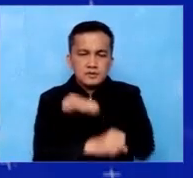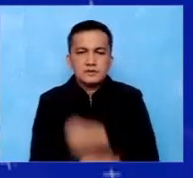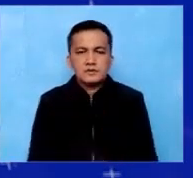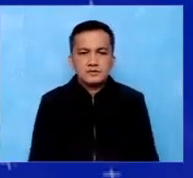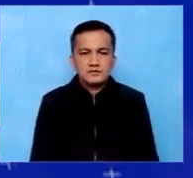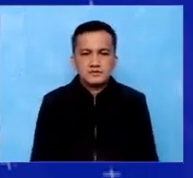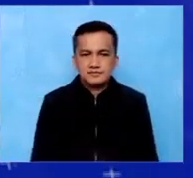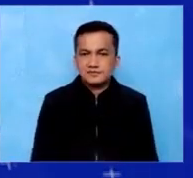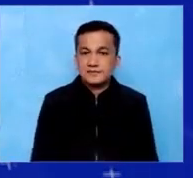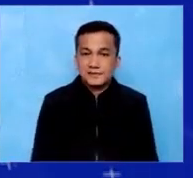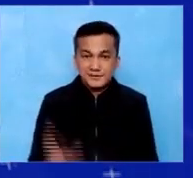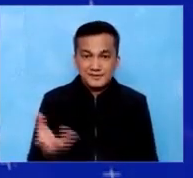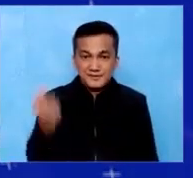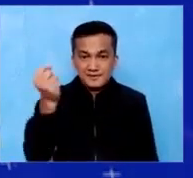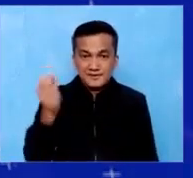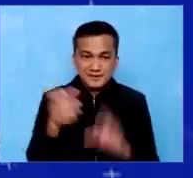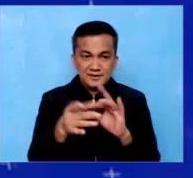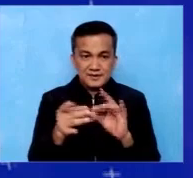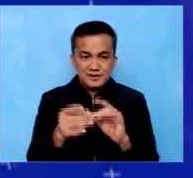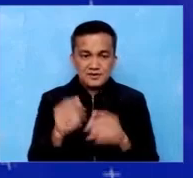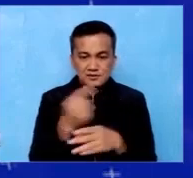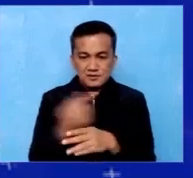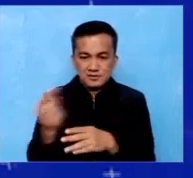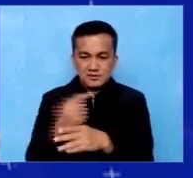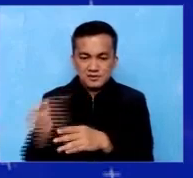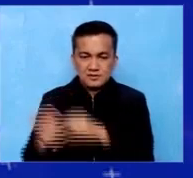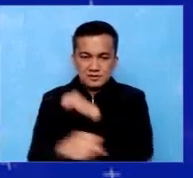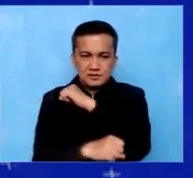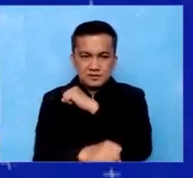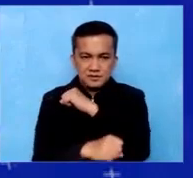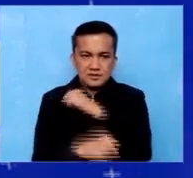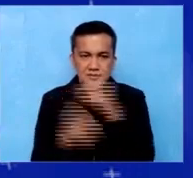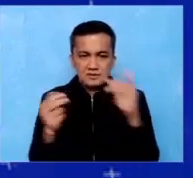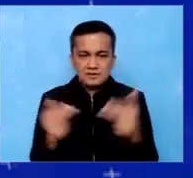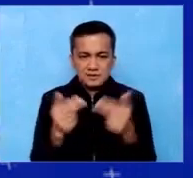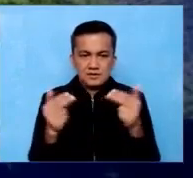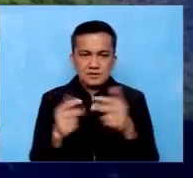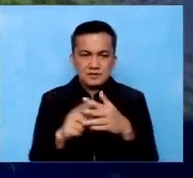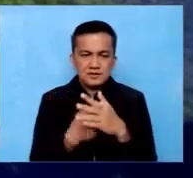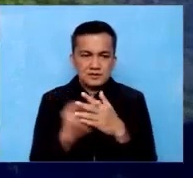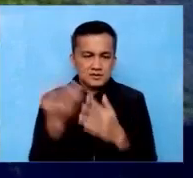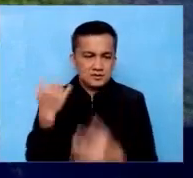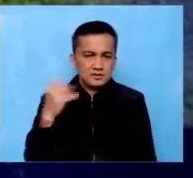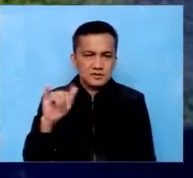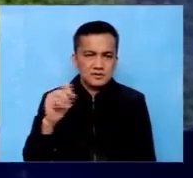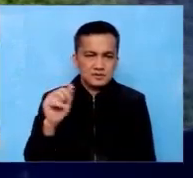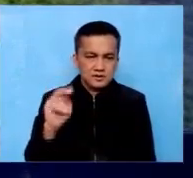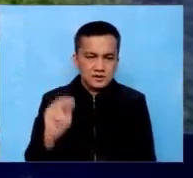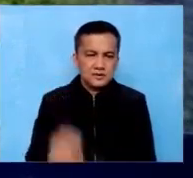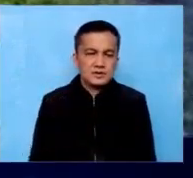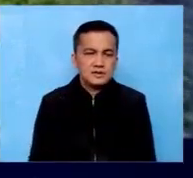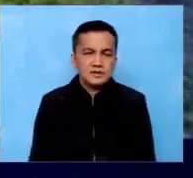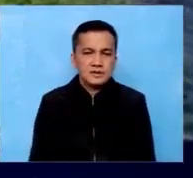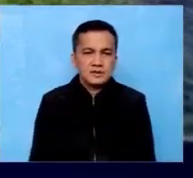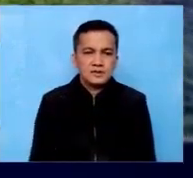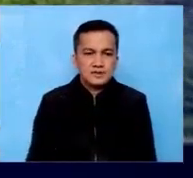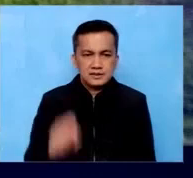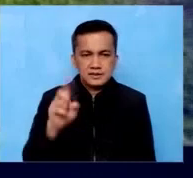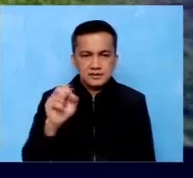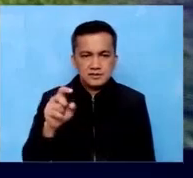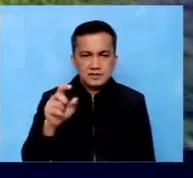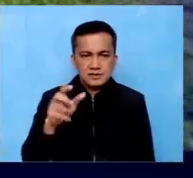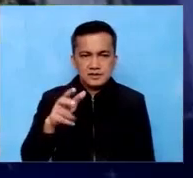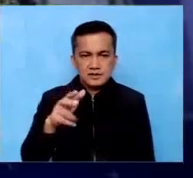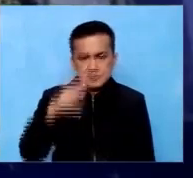may-ari, halos linggo-linggo na silang ninanakawan ng manok na panabong simula noong Enero. 11 alaga na ron nila ang